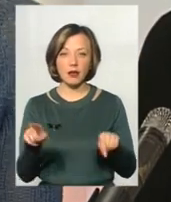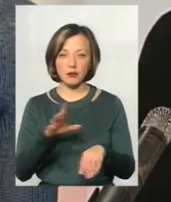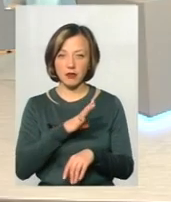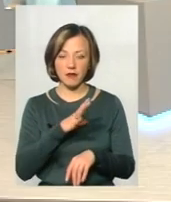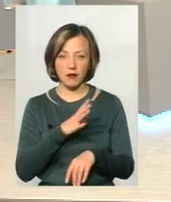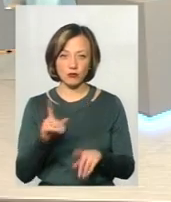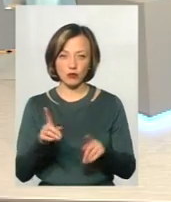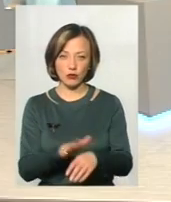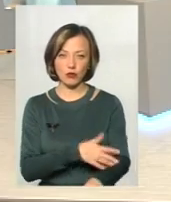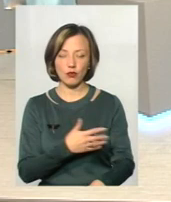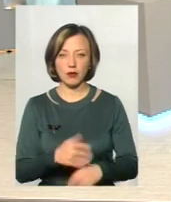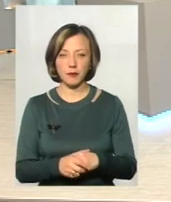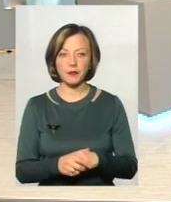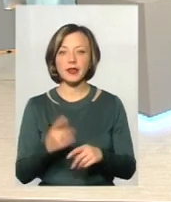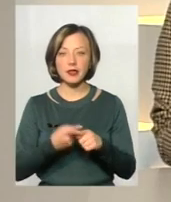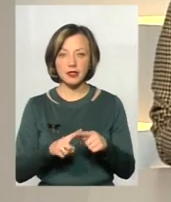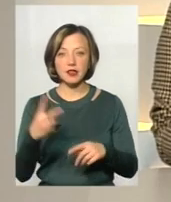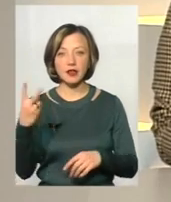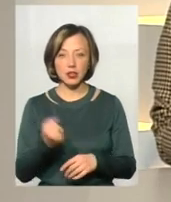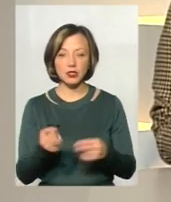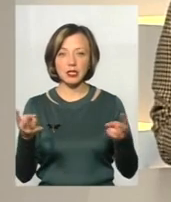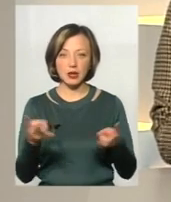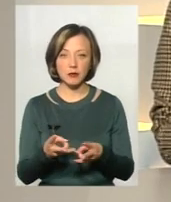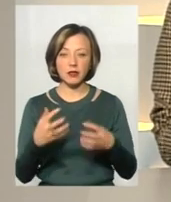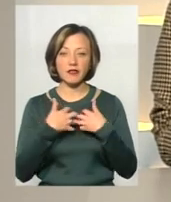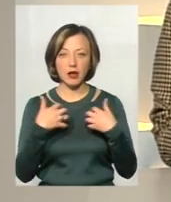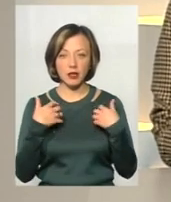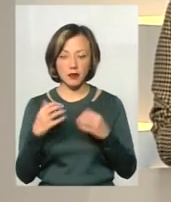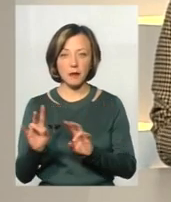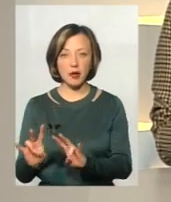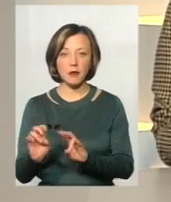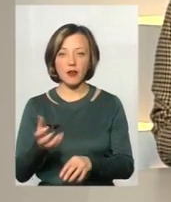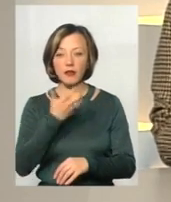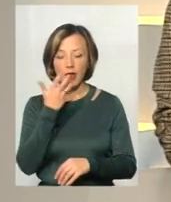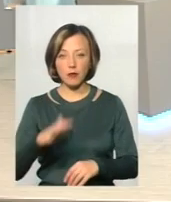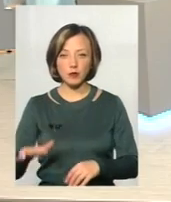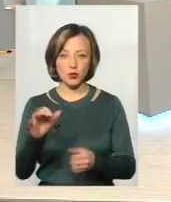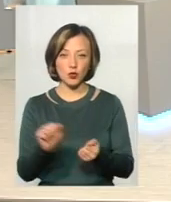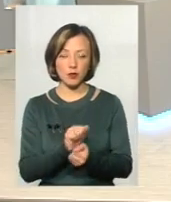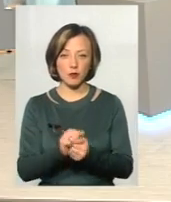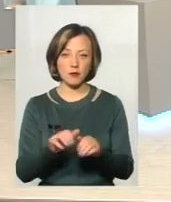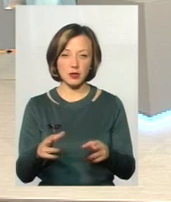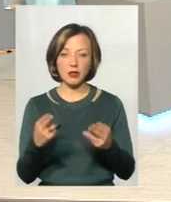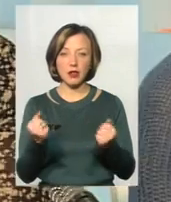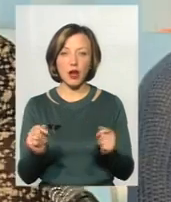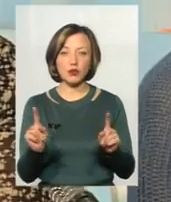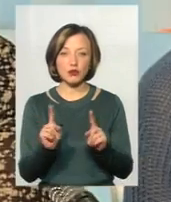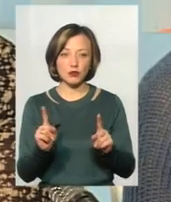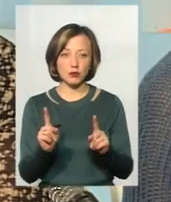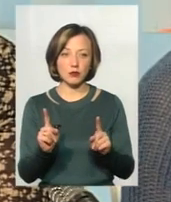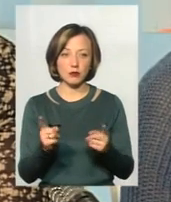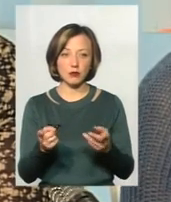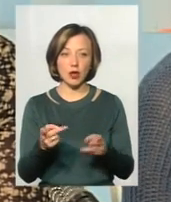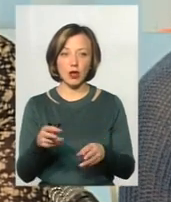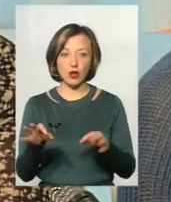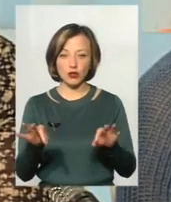там, что... Больше. І ці 2 тижні треба, щоб, в принципі, тварина перебувала у теплому, так, сухому місці. Да, обов'язково, тому що шов, він же